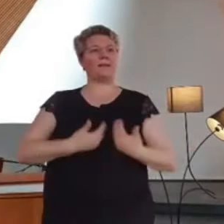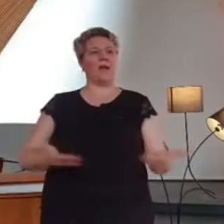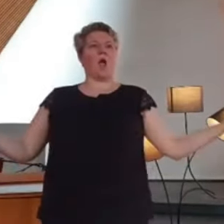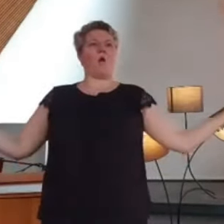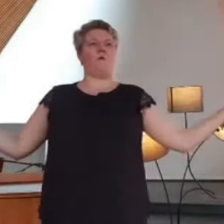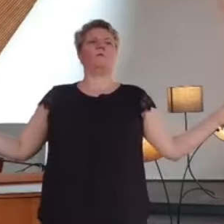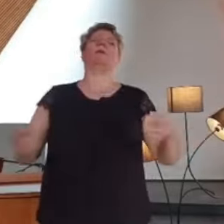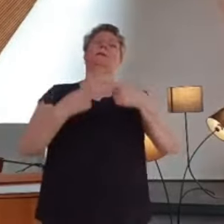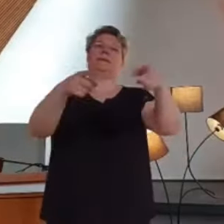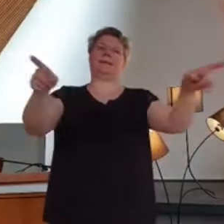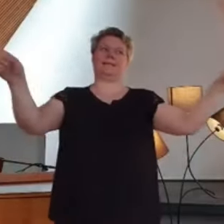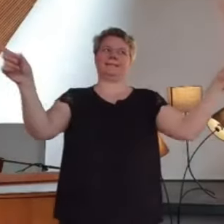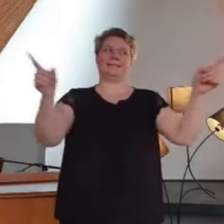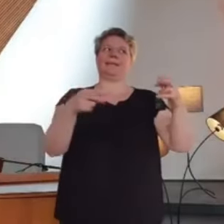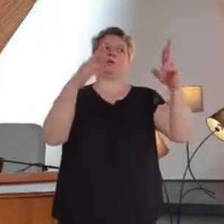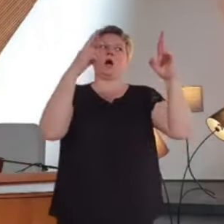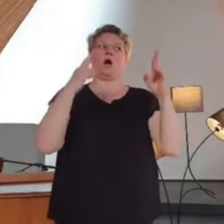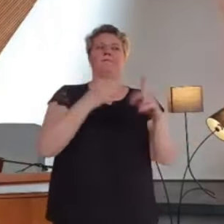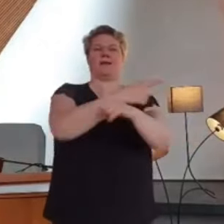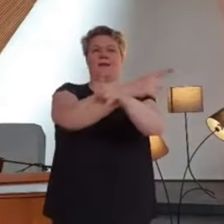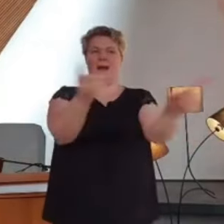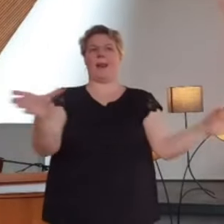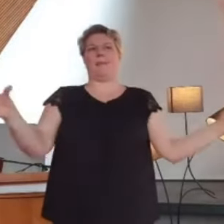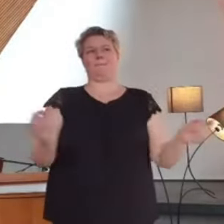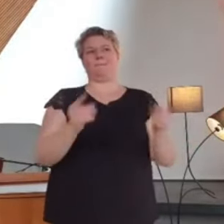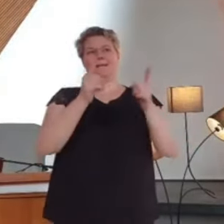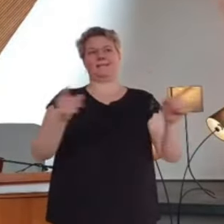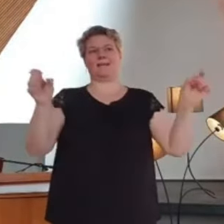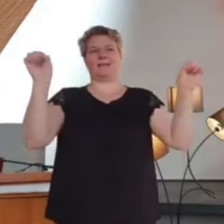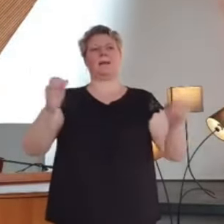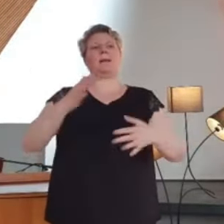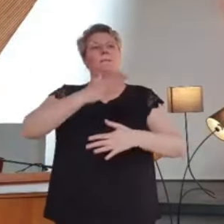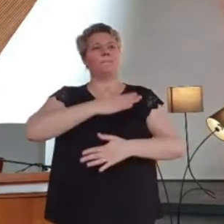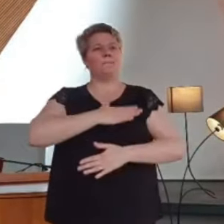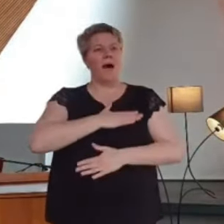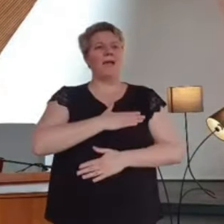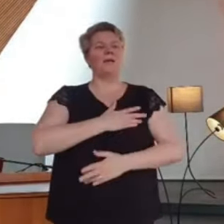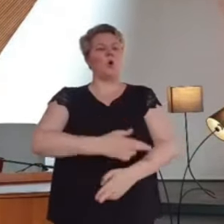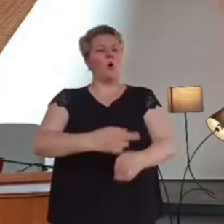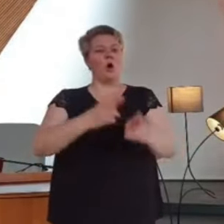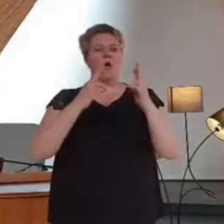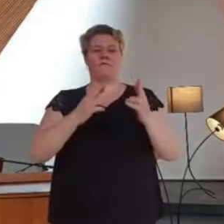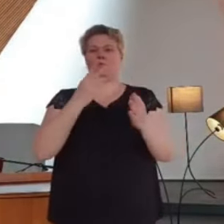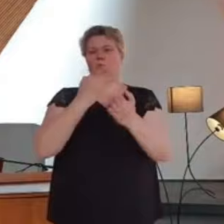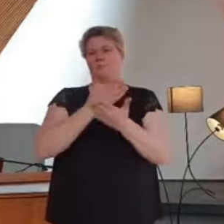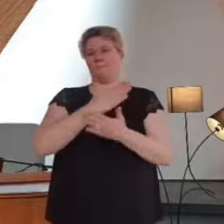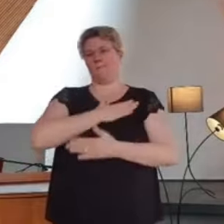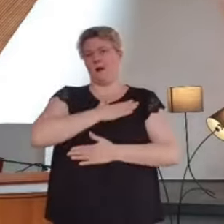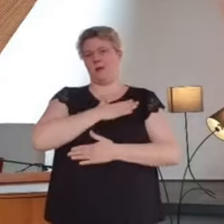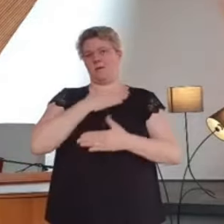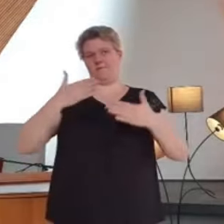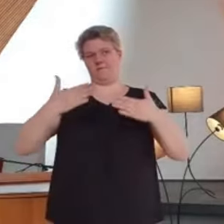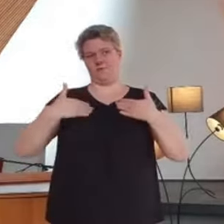Lied, hoffentlich aus allertiefstem Herzen, meine Hoffnung und meine Freude.